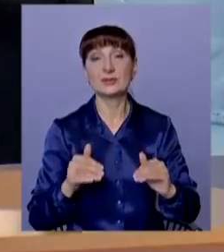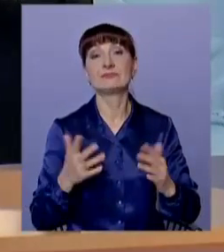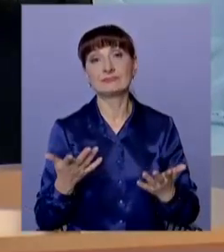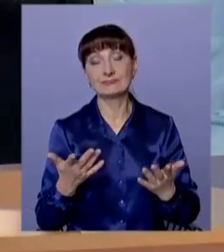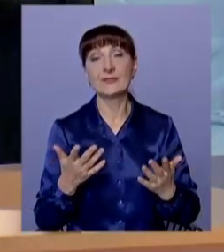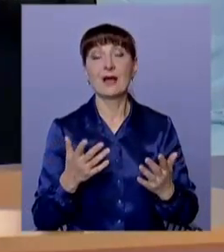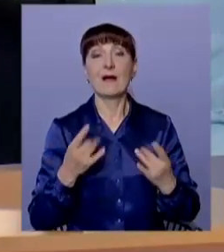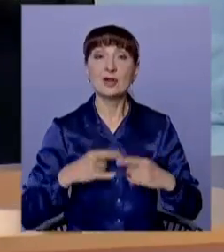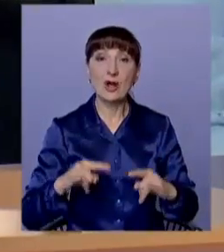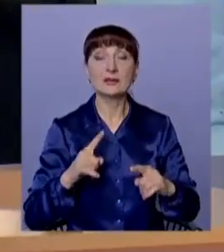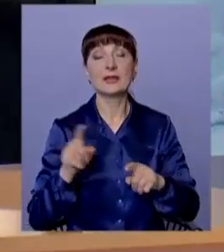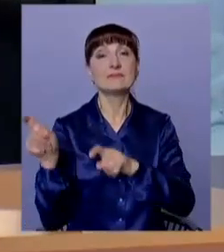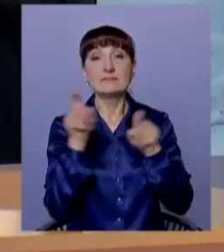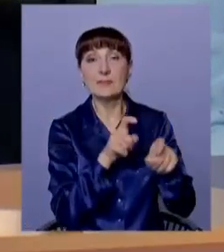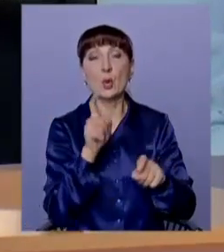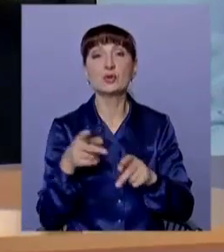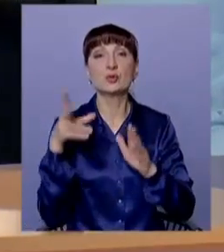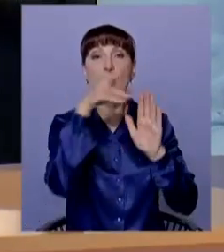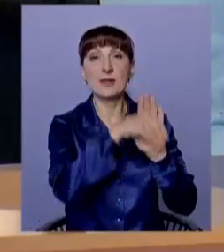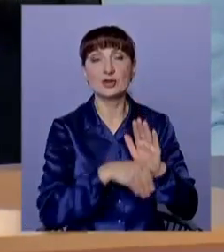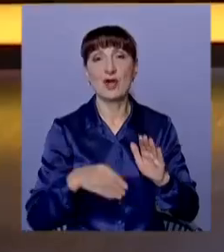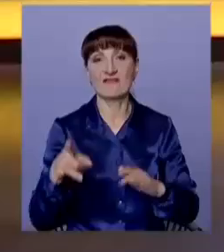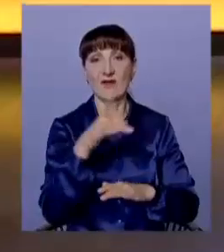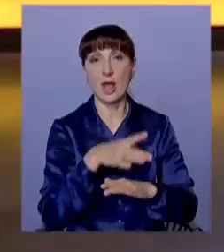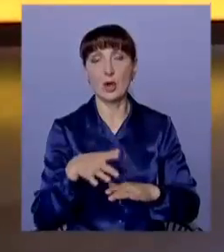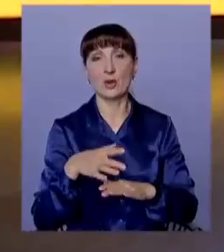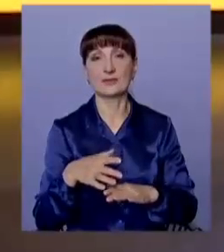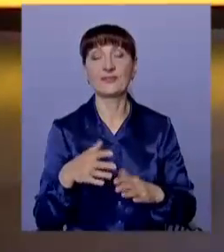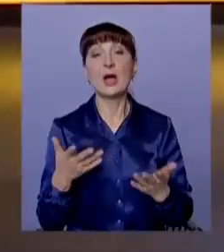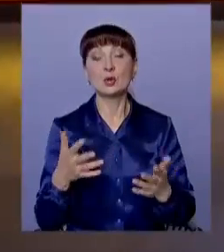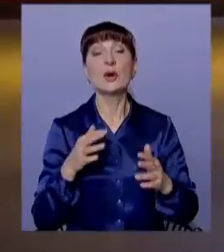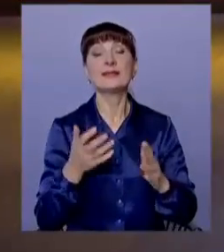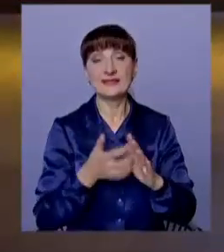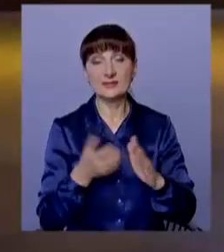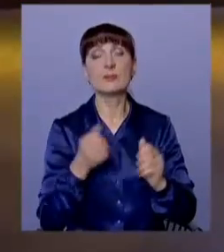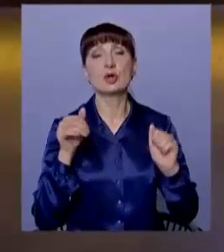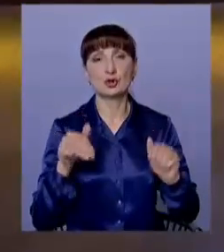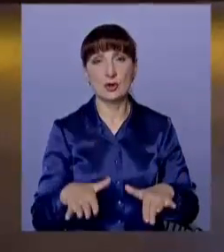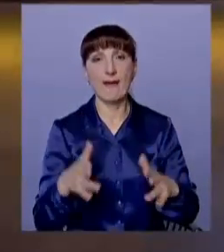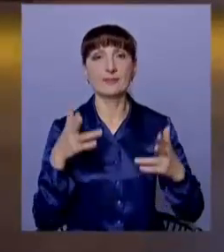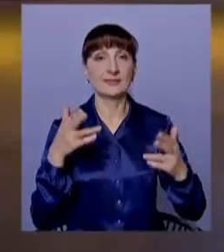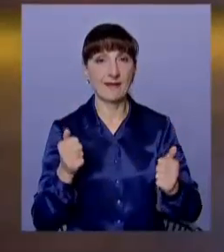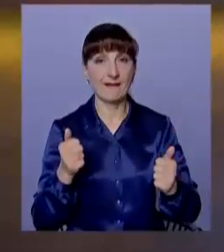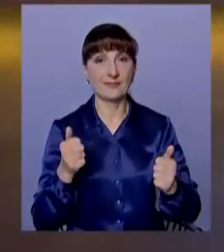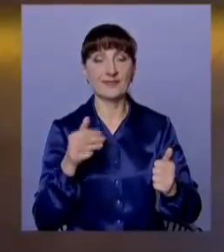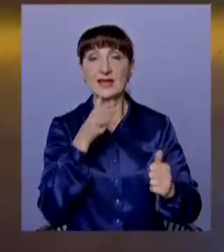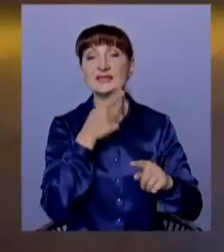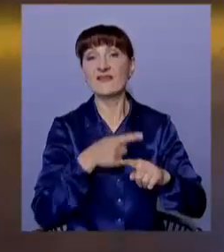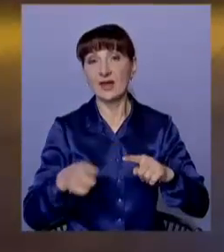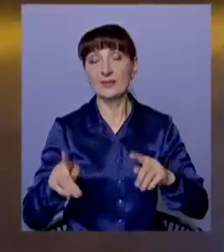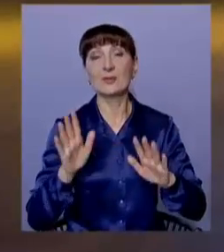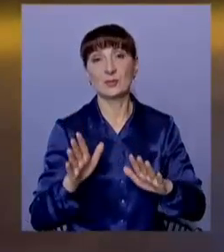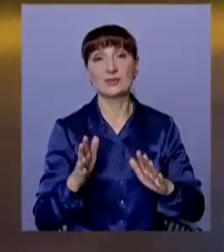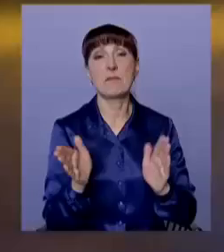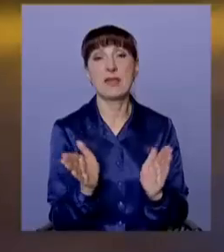и частая миграция в этом. Здорово, что этот дефицит, он решается постепенно. Решается, дефицит со временем решается. Да, невыполнимых задач